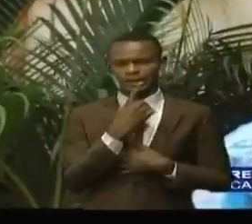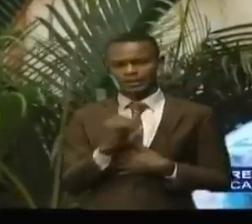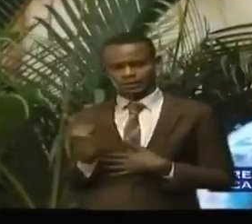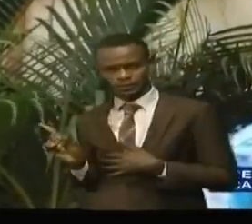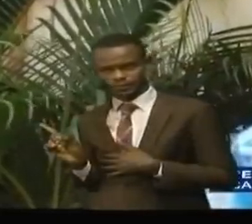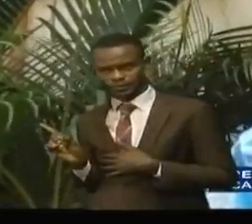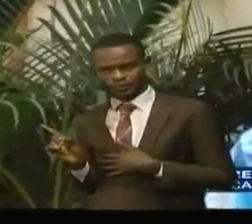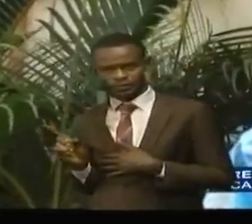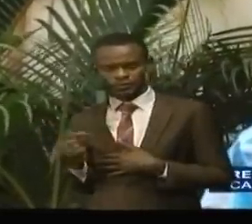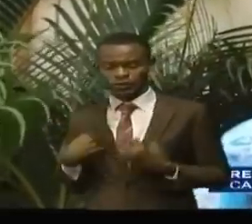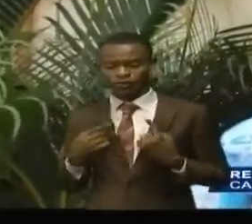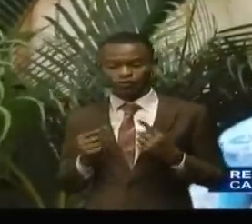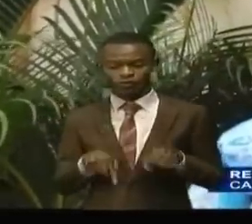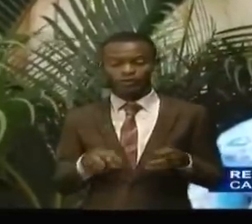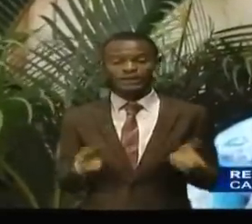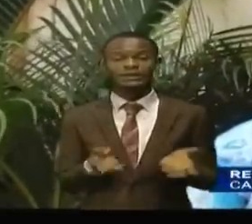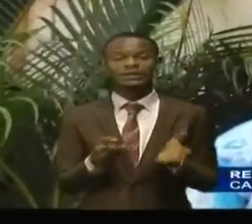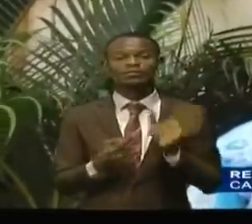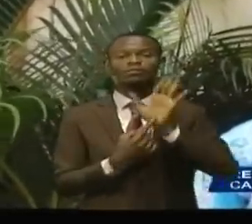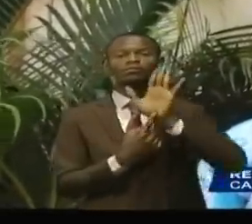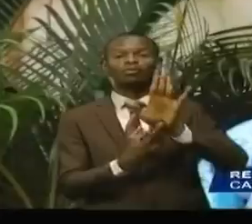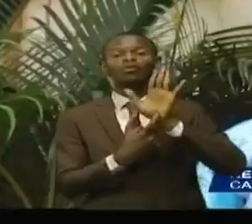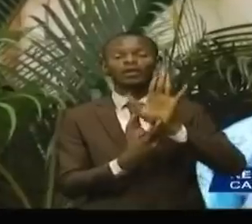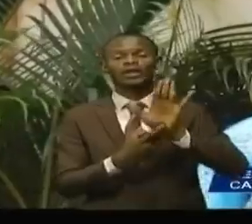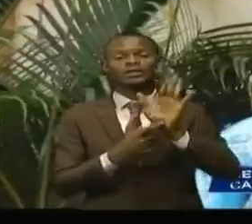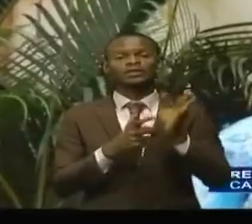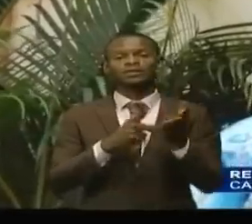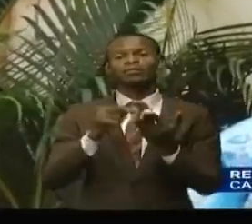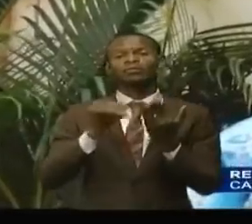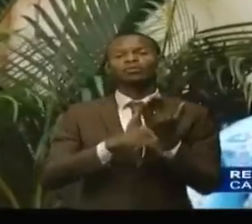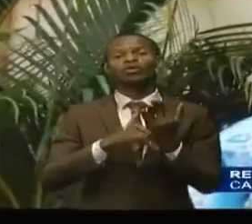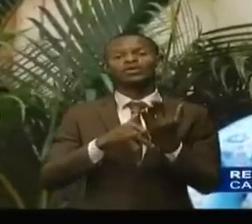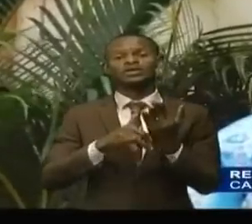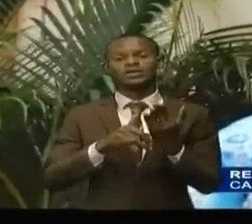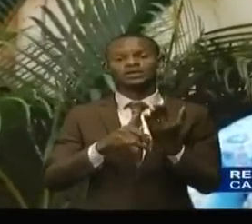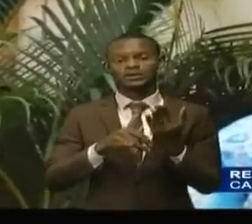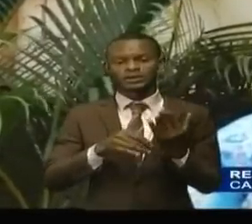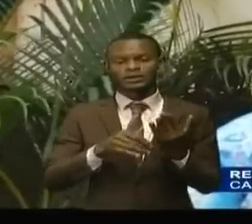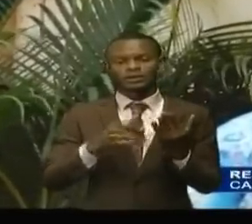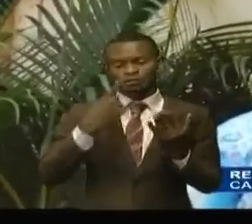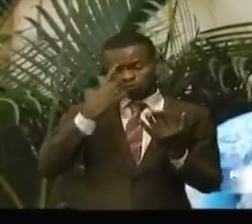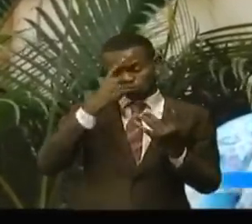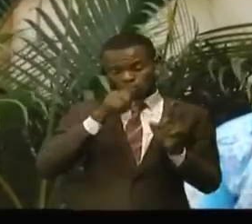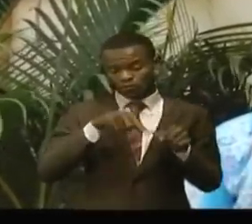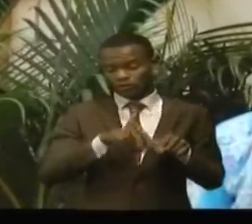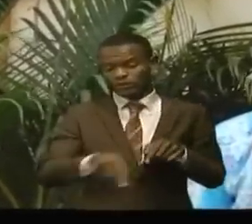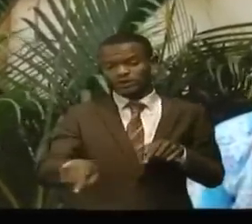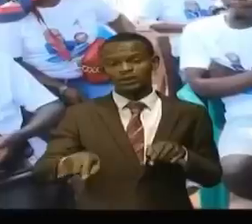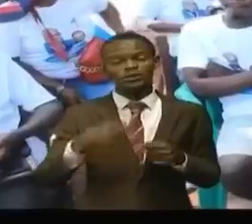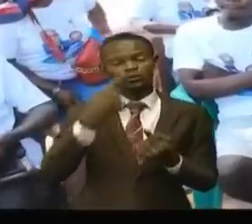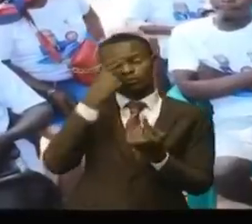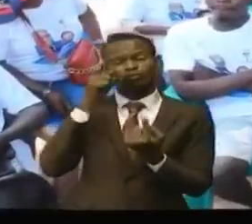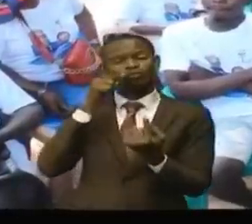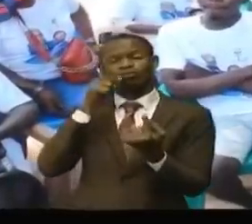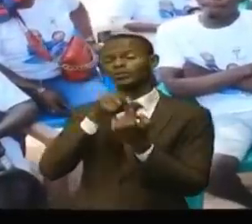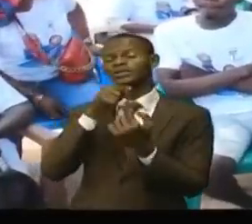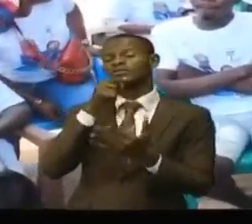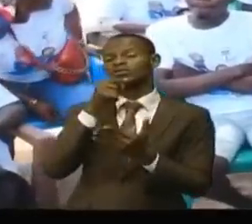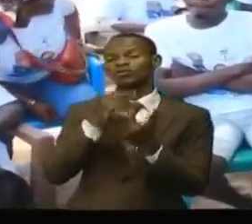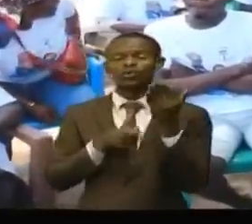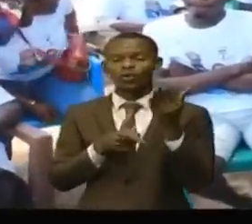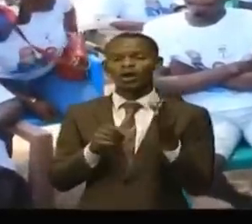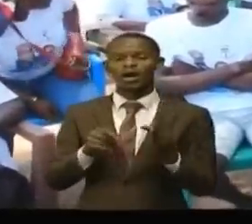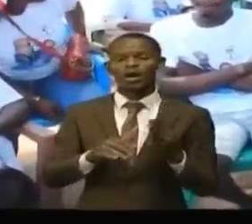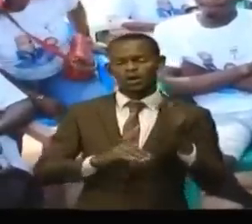année 2023, la construction d'un hôpital qui pourra faire que les gens puissent